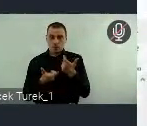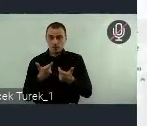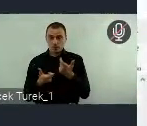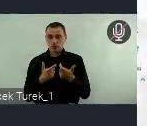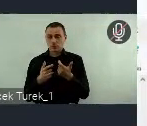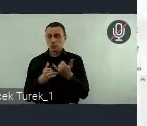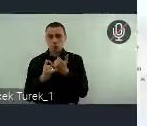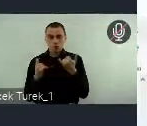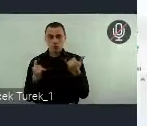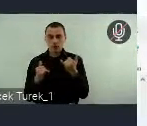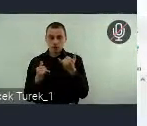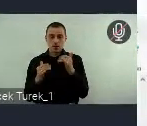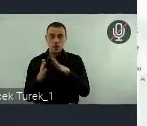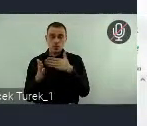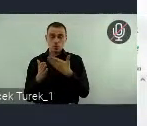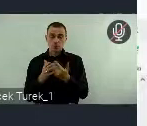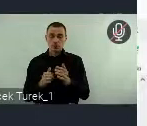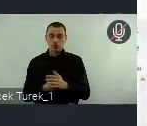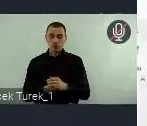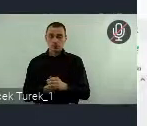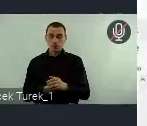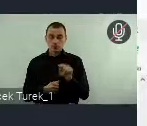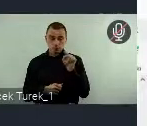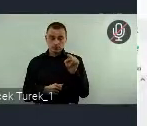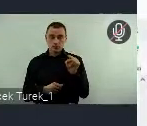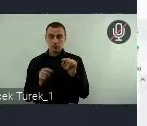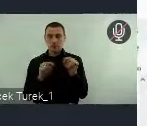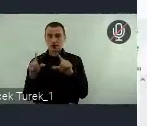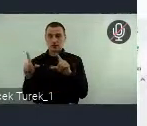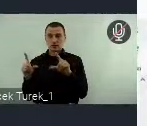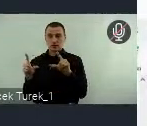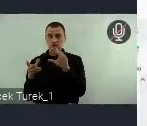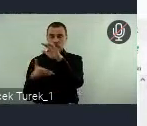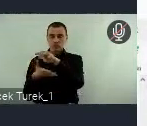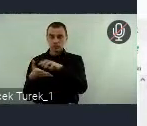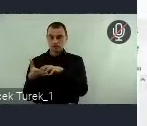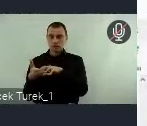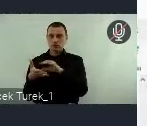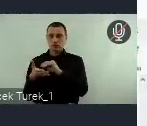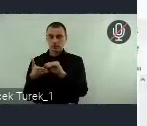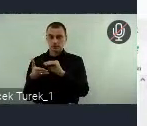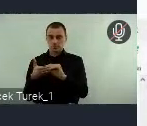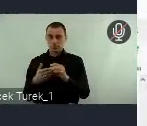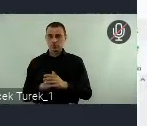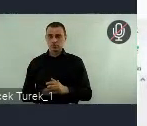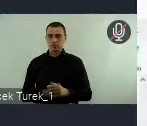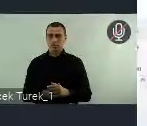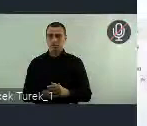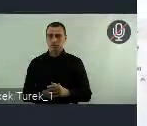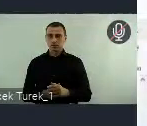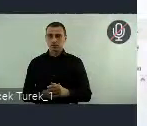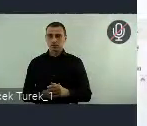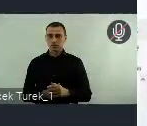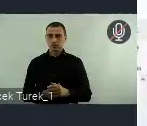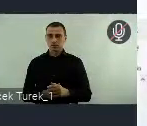jest wiele tutaj jest na przykład to jest tekst alternatywny tak to jest tekst alternatywny tutaj dopisał kolejny